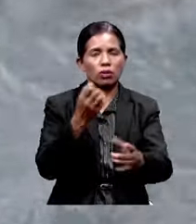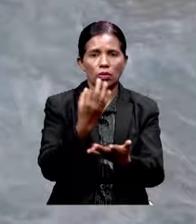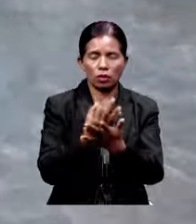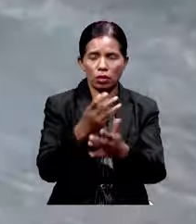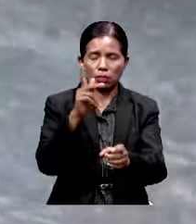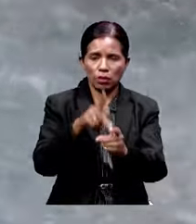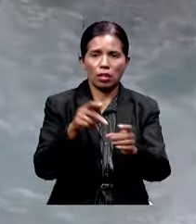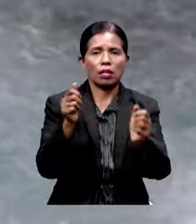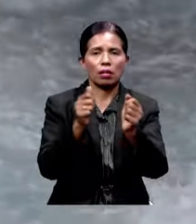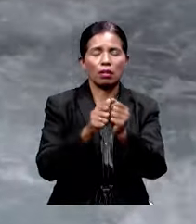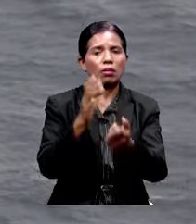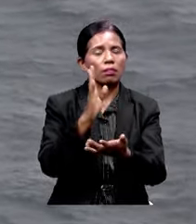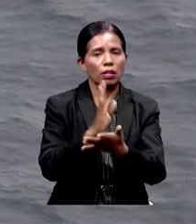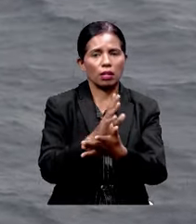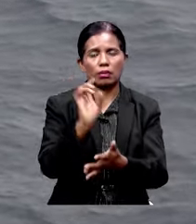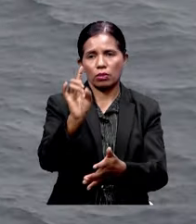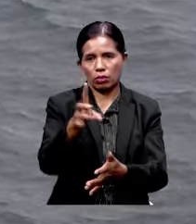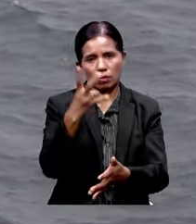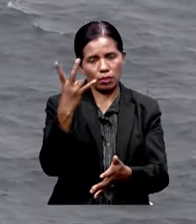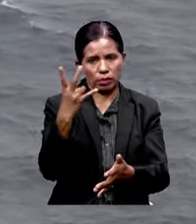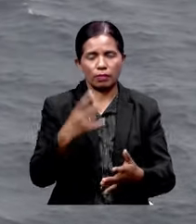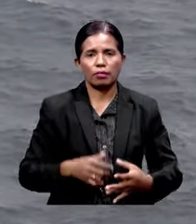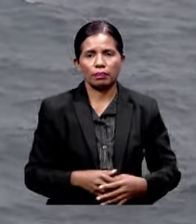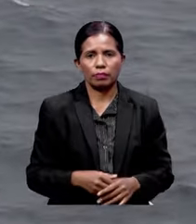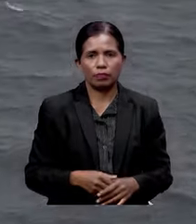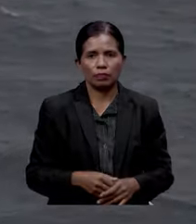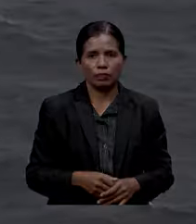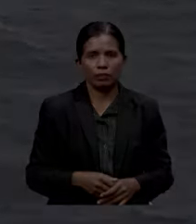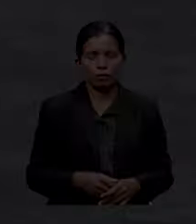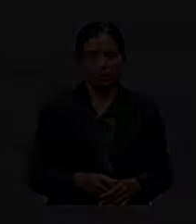petrolífero hamutuk bilion sa no resen hito. Mateus Romario, Rafael dos Reis, GMN.